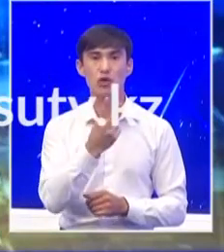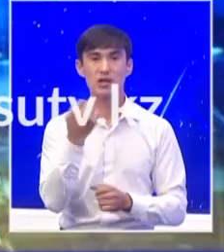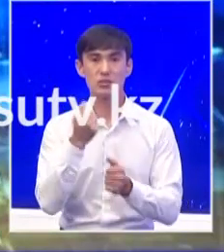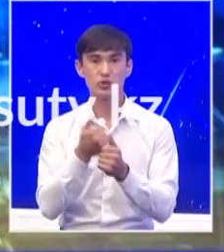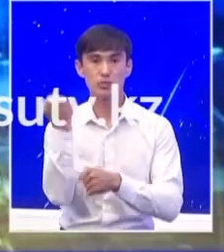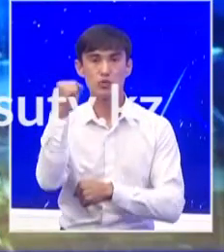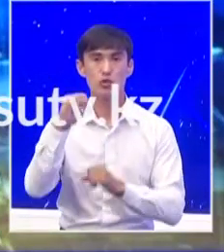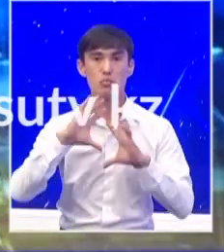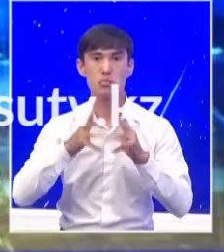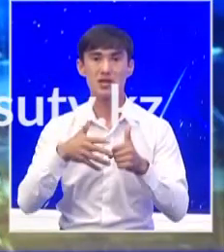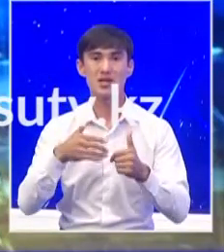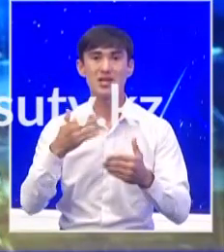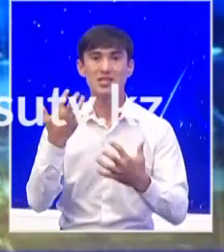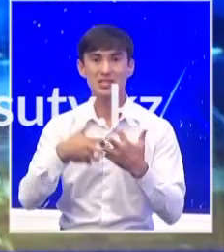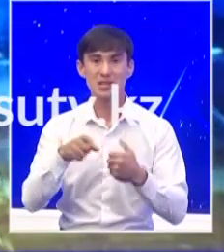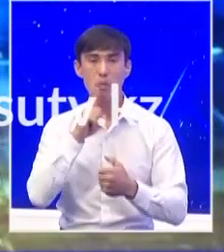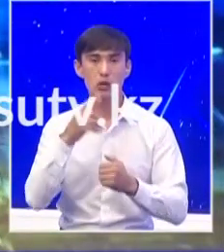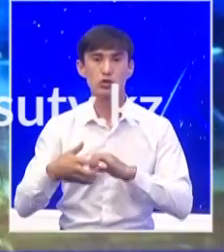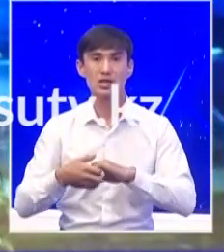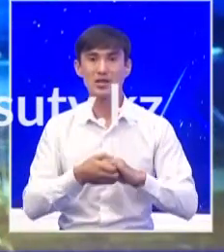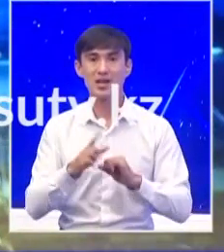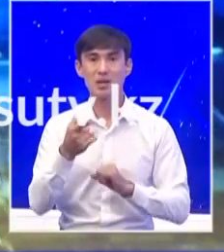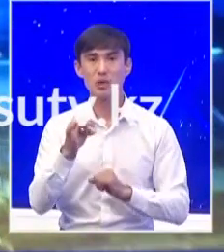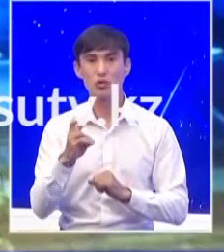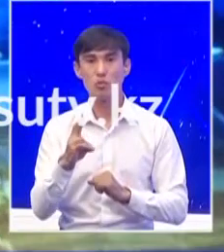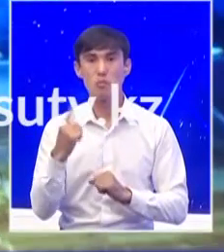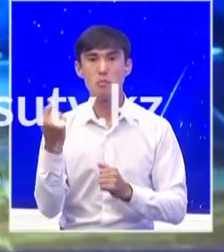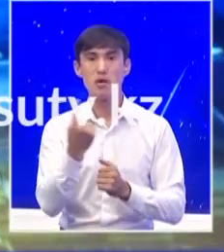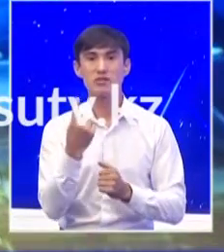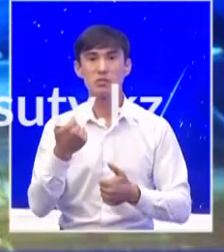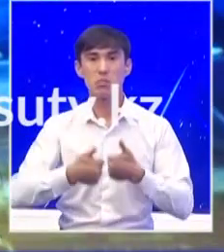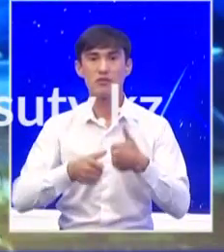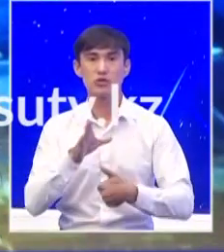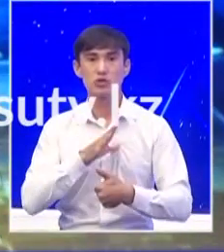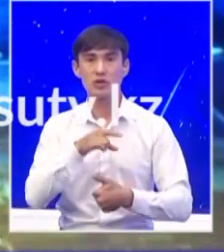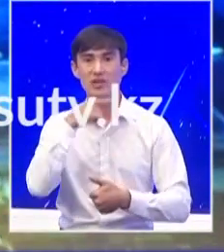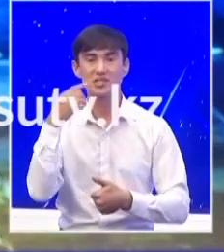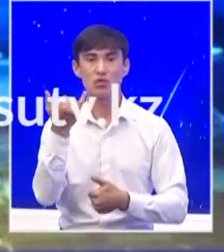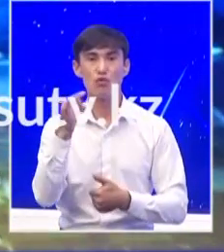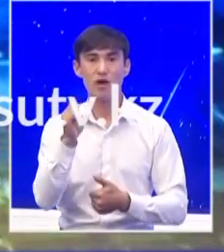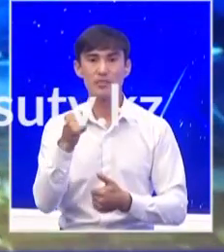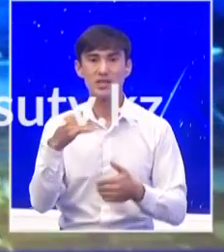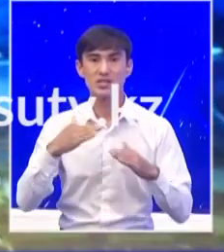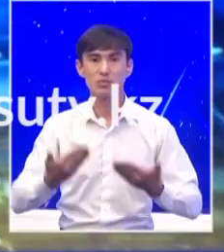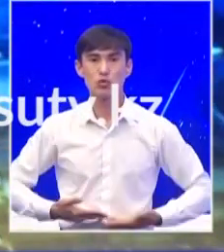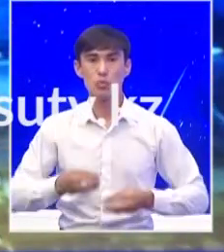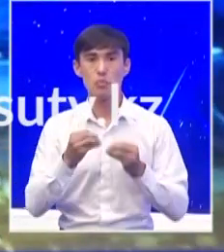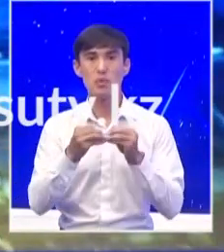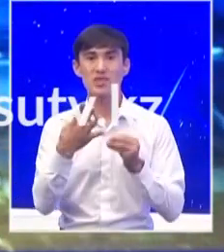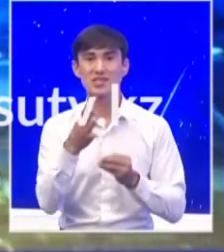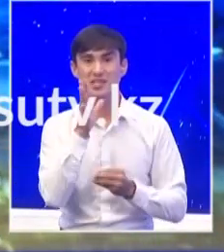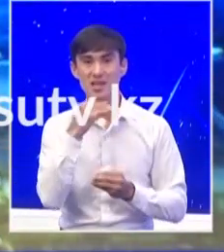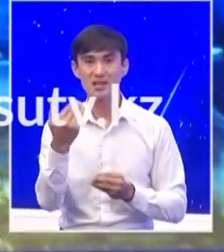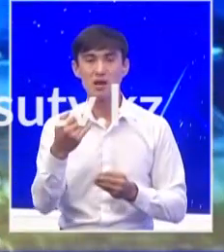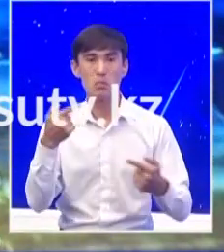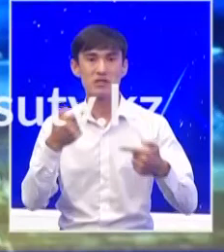среди молодежи по грэпплингу. Первенство прошло в российской Уфе. Здесь нашему 15-летнему земляку противостояли